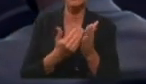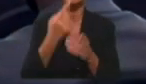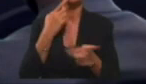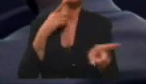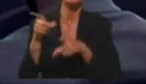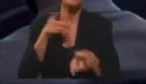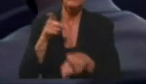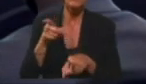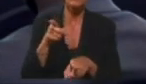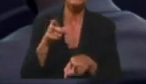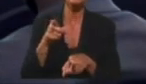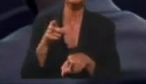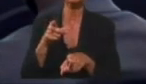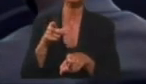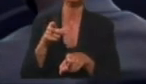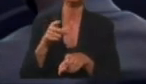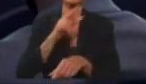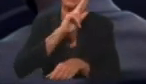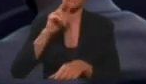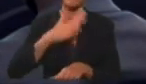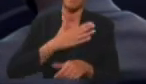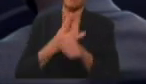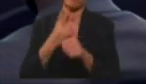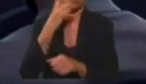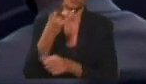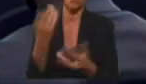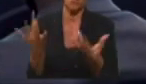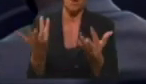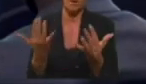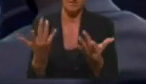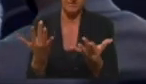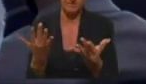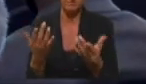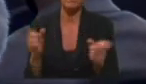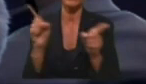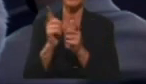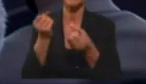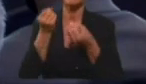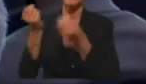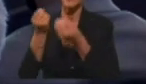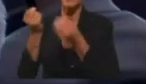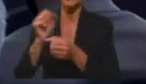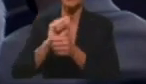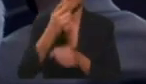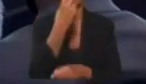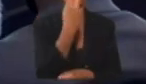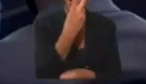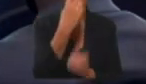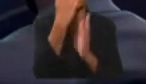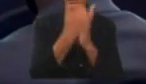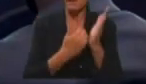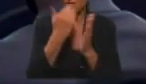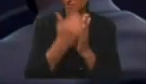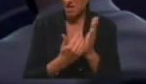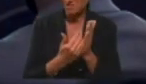takim, do którego specyfikacji każdy może mieć dostęp względnie łatwy. No i w przypadku transportu są dwa takie standardy, które w ogóle tutaj w Polsce